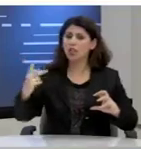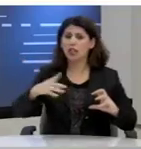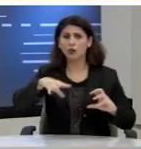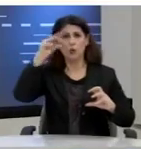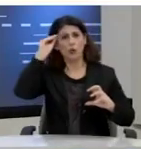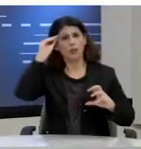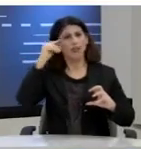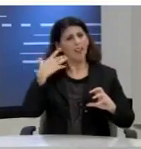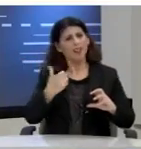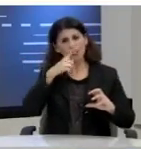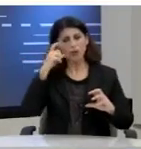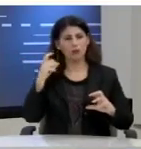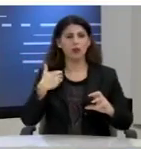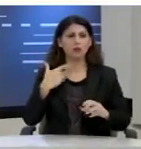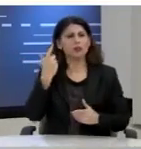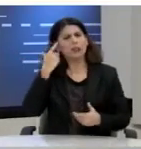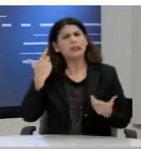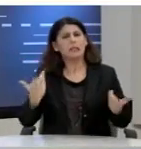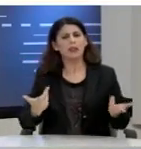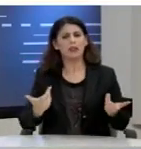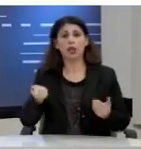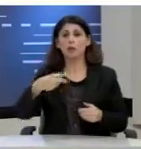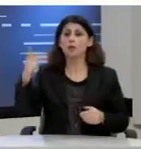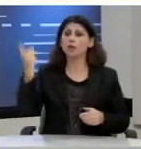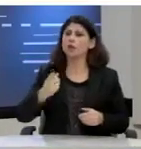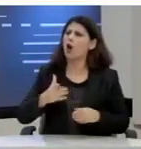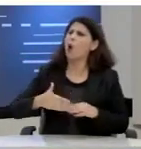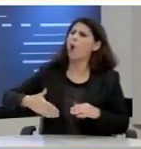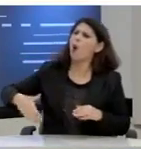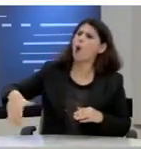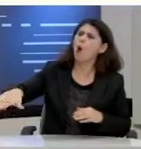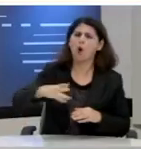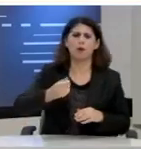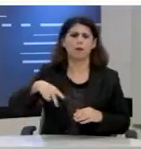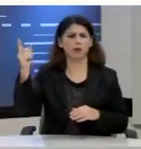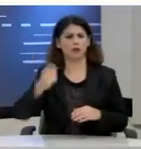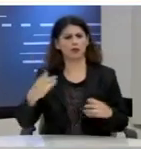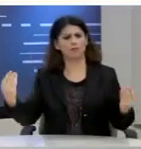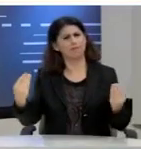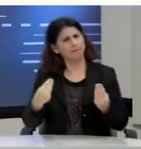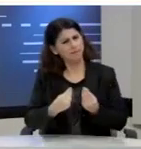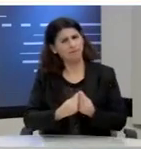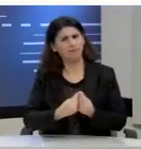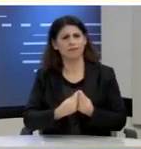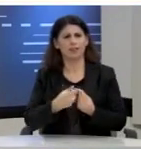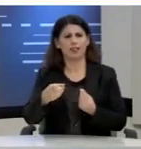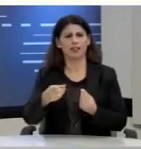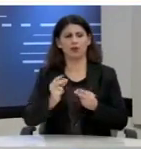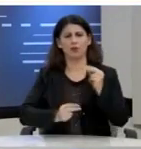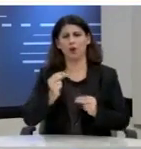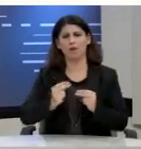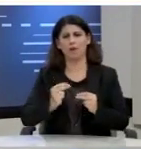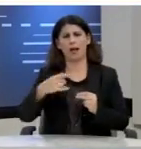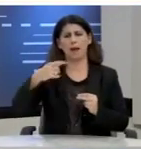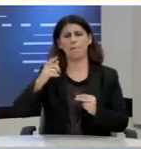πώς καταλαβαίνω την πλειοψηφία, όλη την πλειοψηφία, ότι σας βολεύει η λύση των Πρεσπών. Λύνει